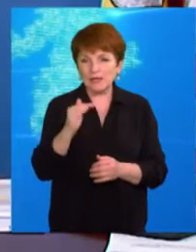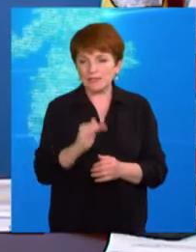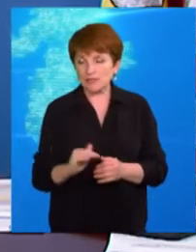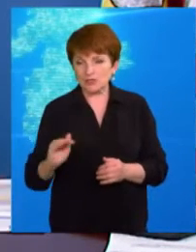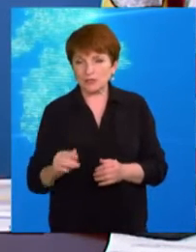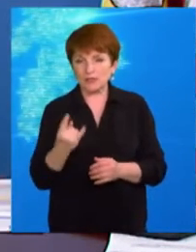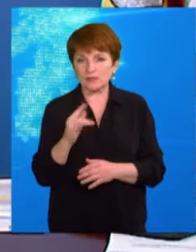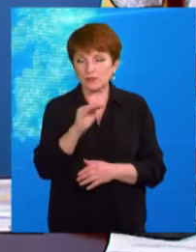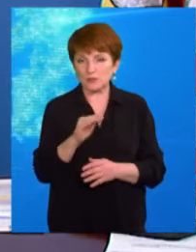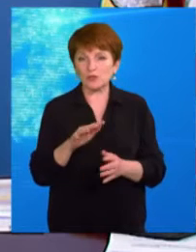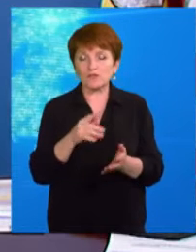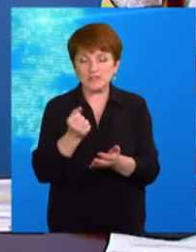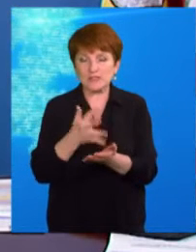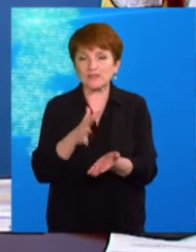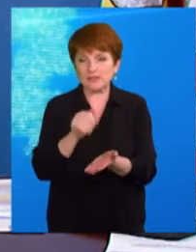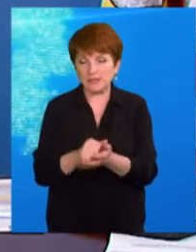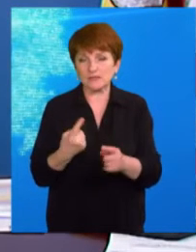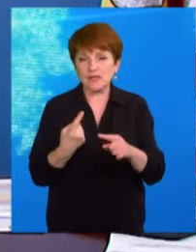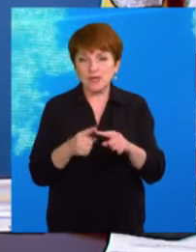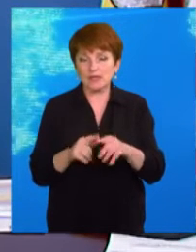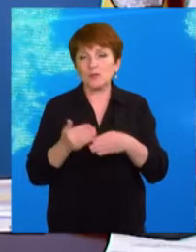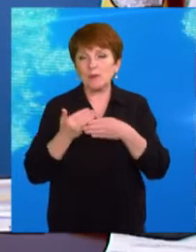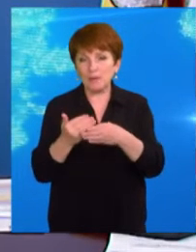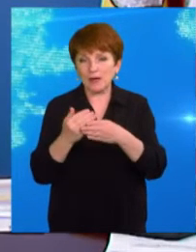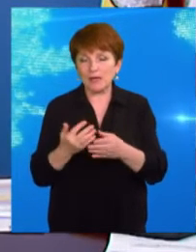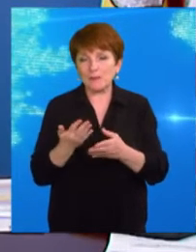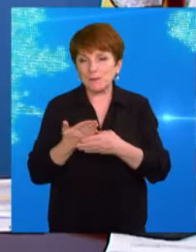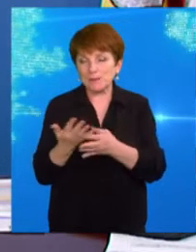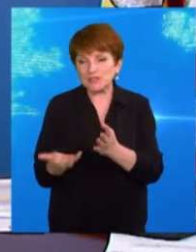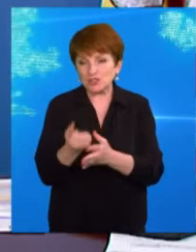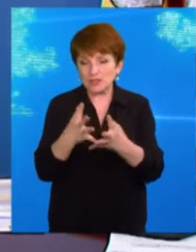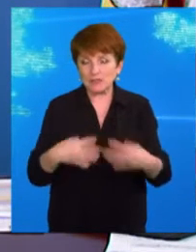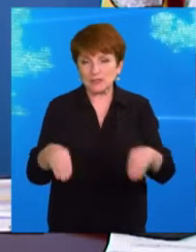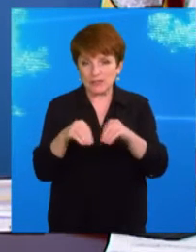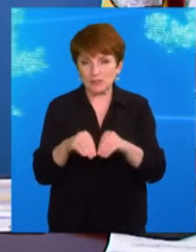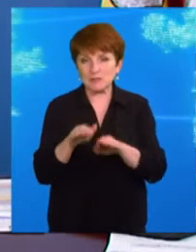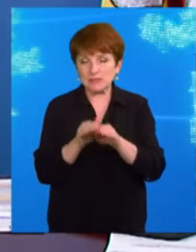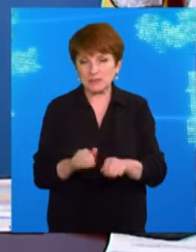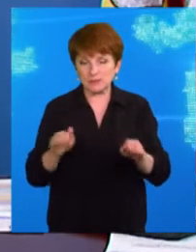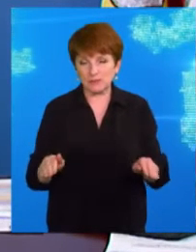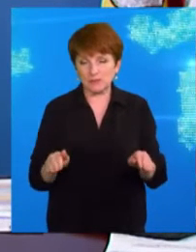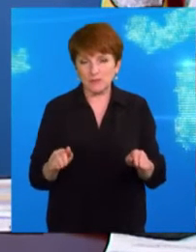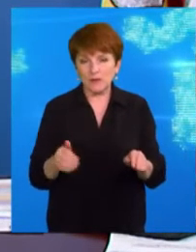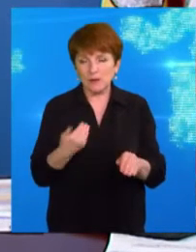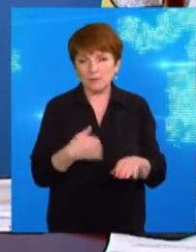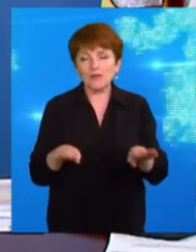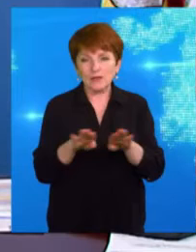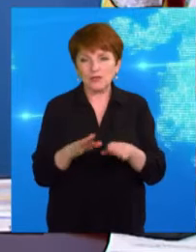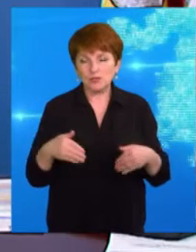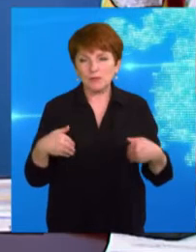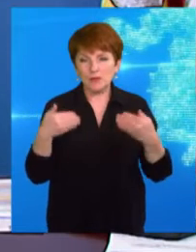ребенка в центрах занятости. Она помогает поддержать семьи с детьми. Мы также